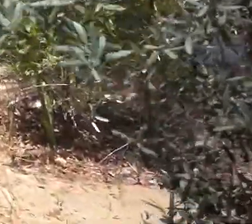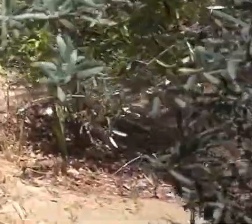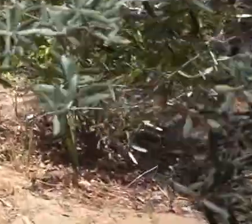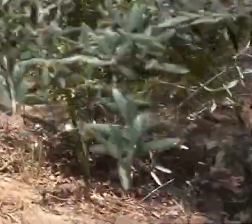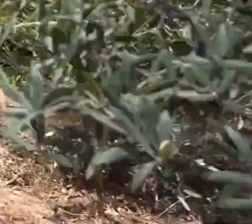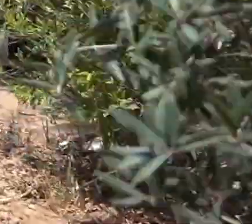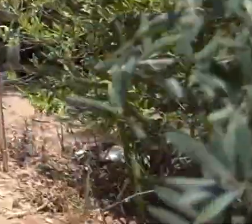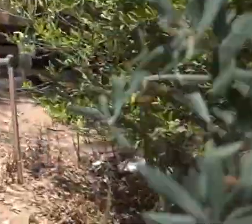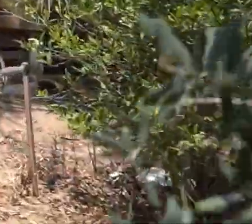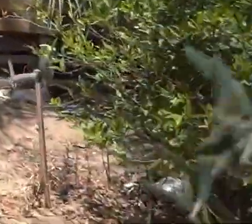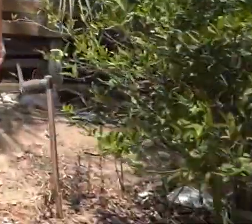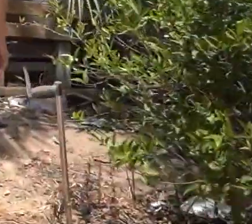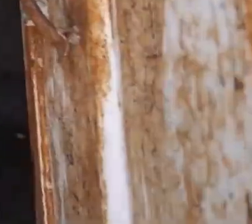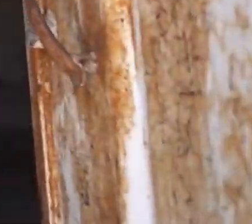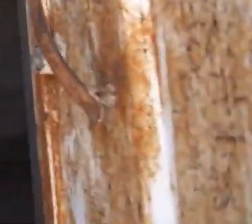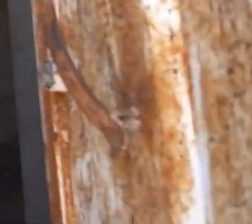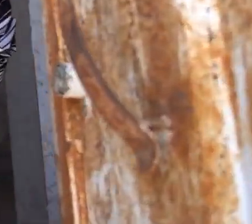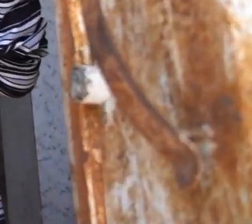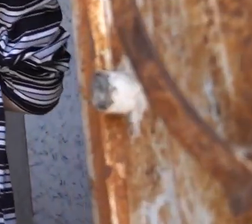هاي مضبك كمان جاهز.